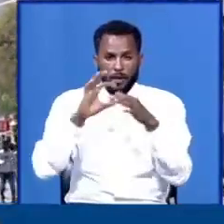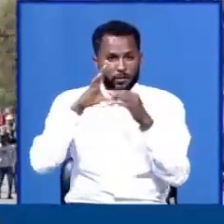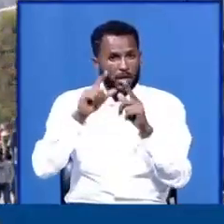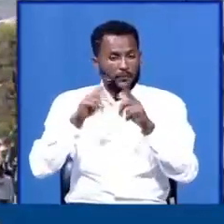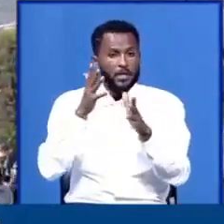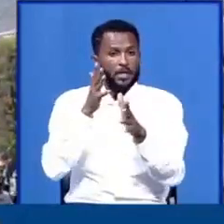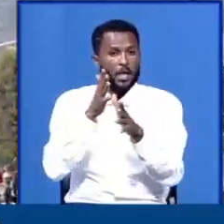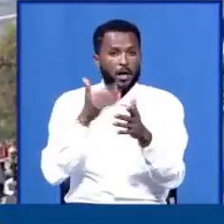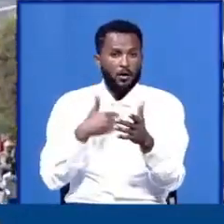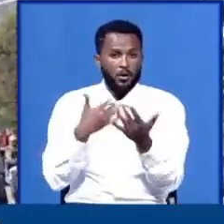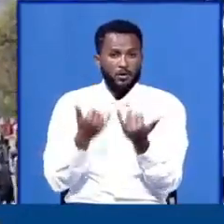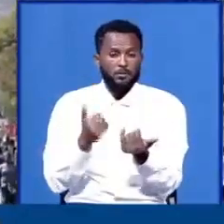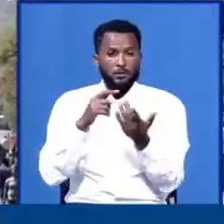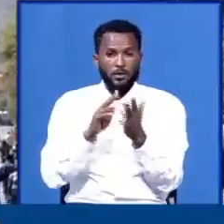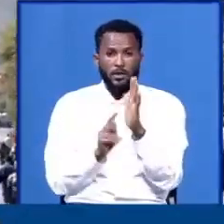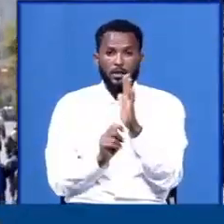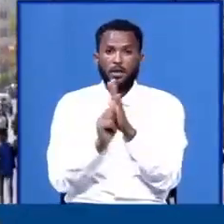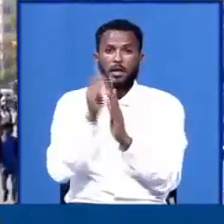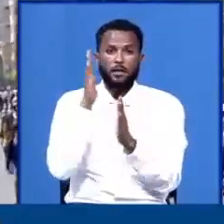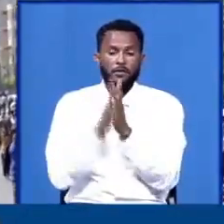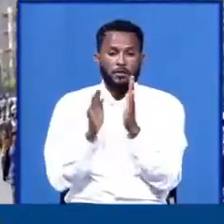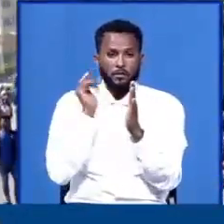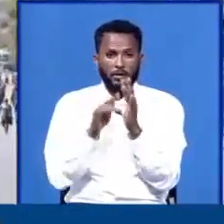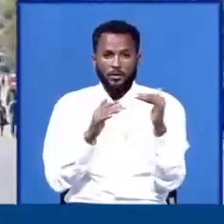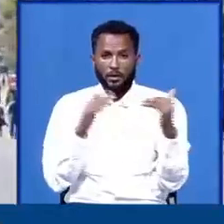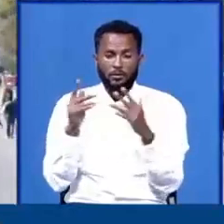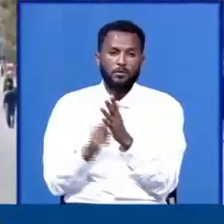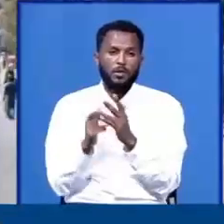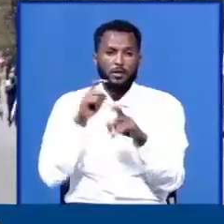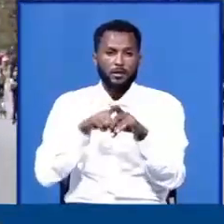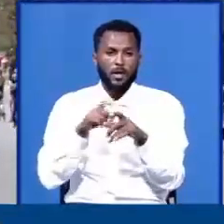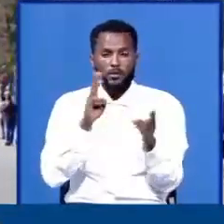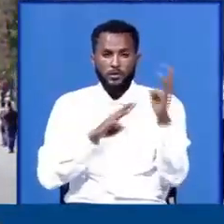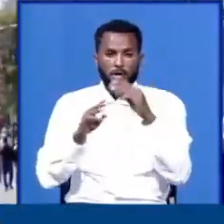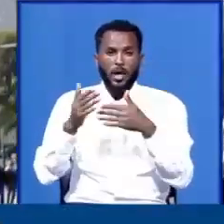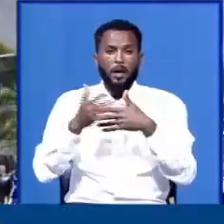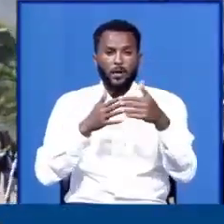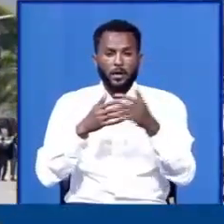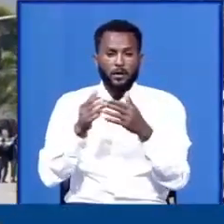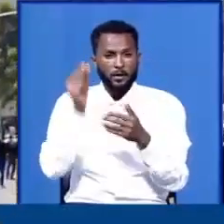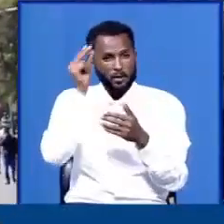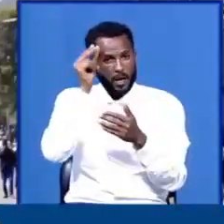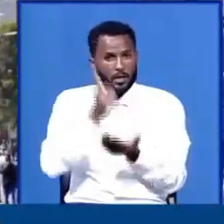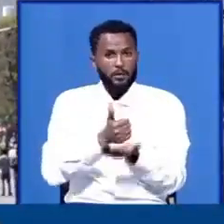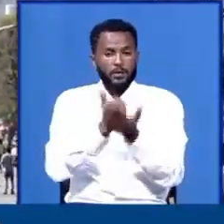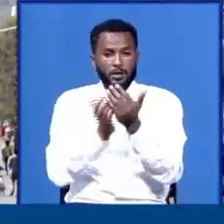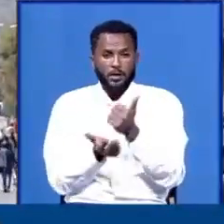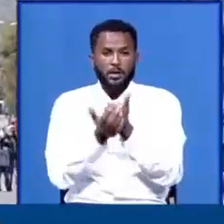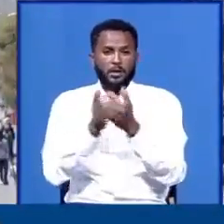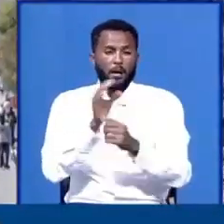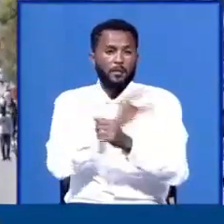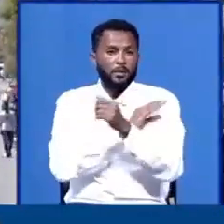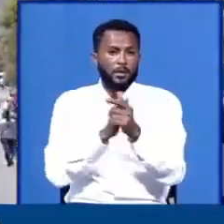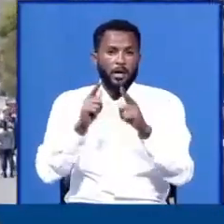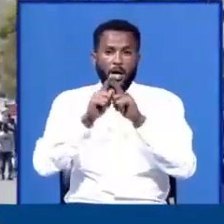ኣለዎ። ሕዚ ድማ ምስቲ ኣብ ትግራይ ዝተፈፀመ ጆኖሳይዳዊ ኩናት ግዜያዊ ፀገም ህዝቢ ትግራይ ኣብ ምቅላልን ባህሊ ምትሕጋዝ ኣብ ምጥንኻርን